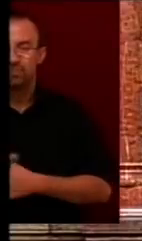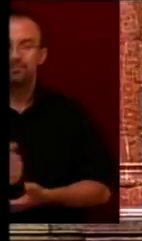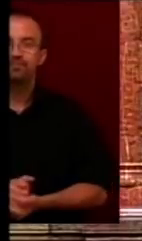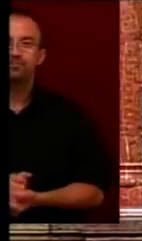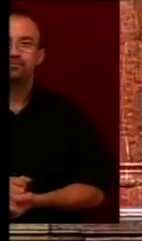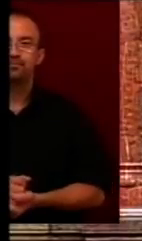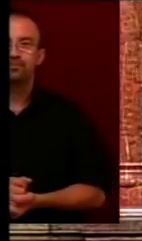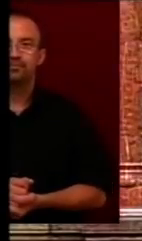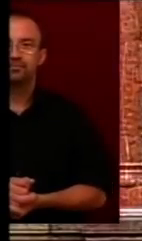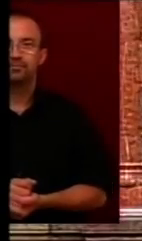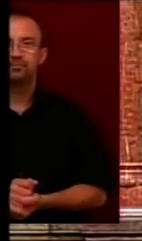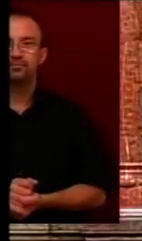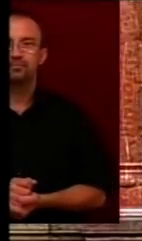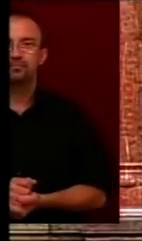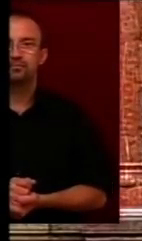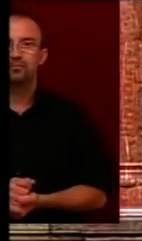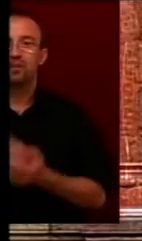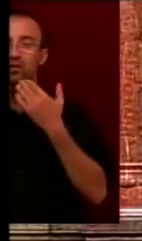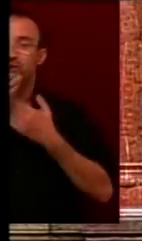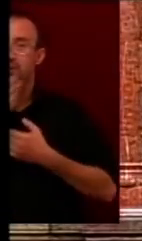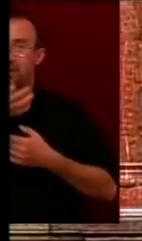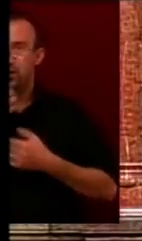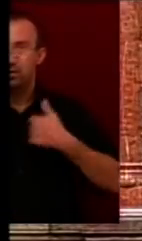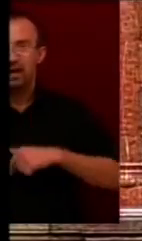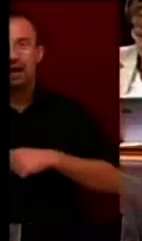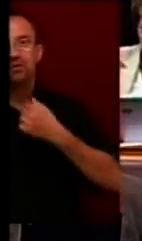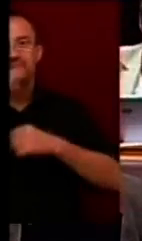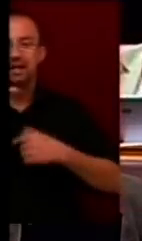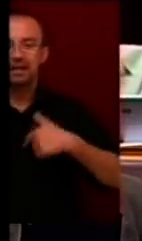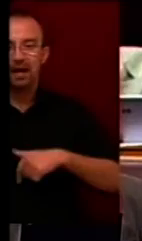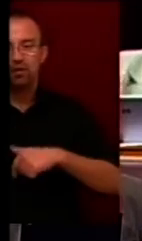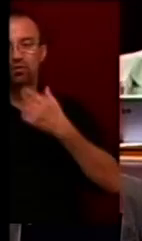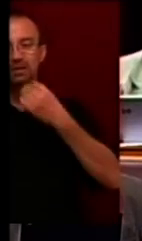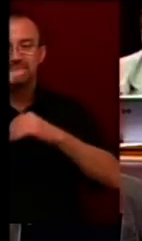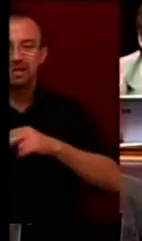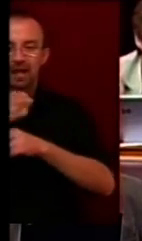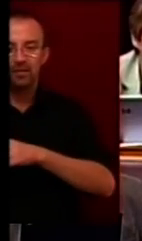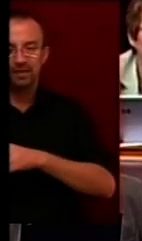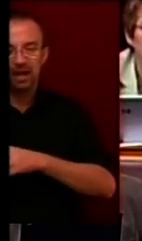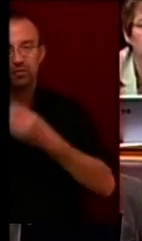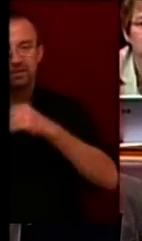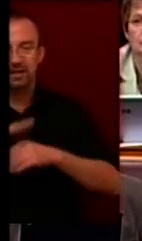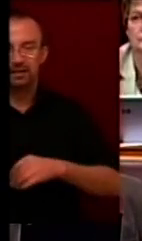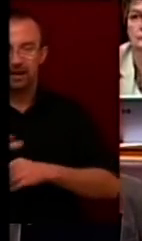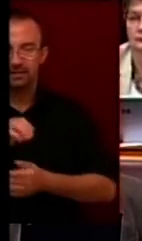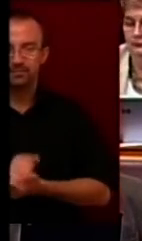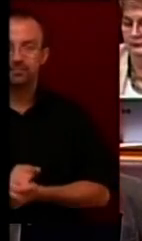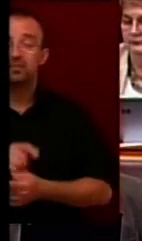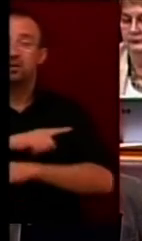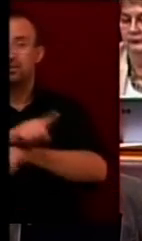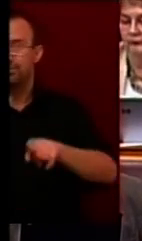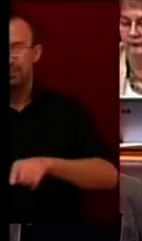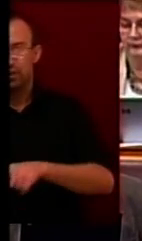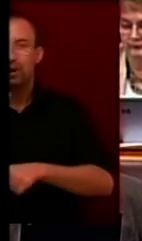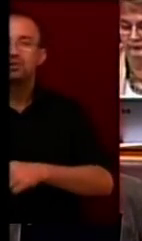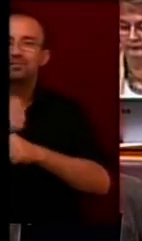szó. Tessék parancsolni. Köszönöm szépen a szót, elnök úr, tisztelt államtitkár úr, tisztelt ház. Mindannyian